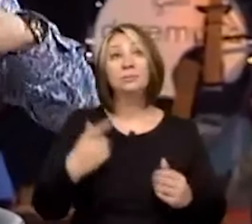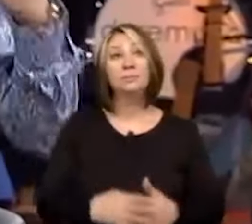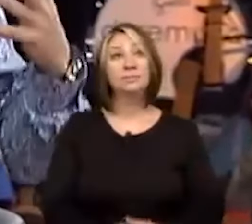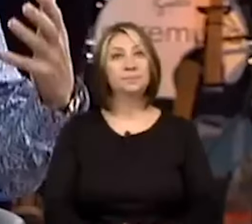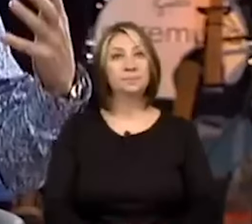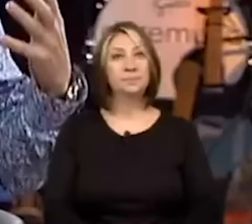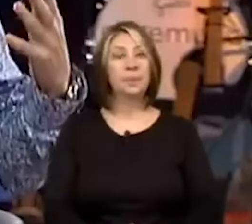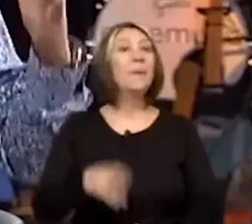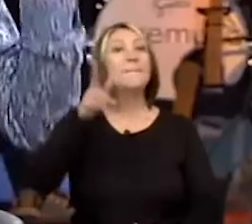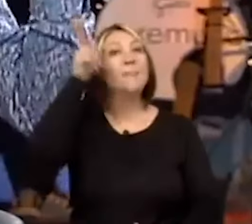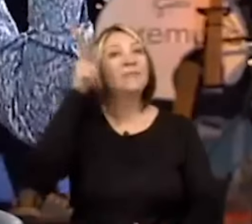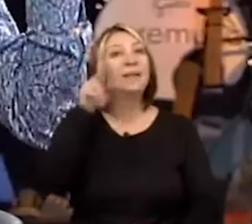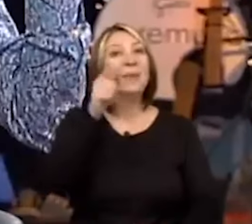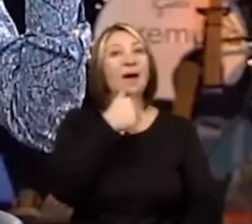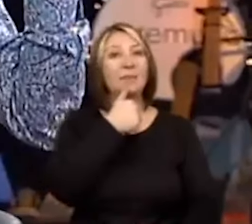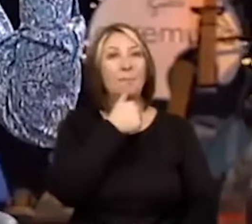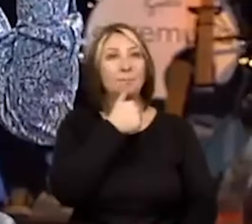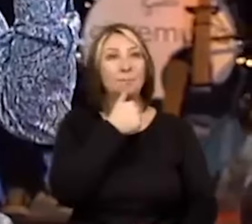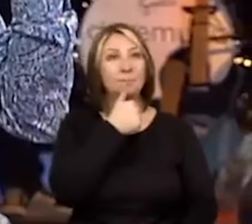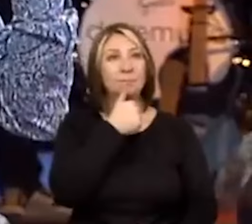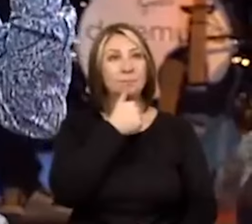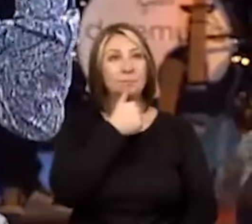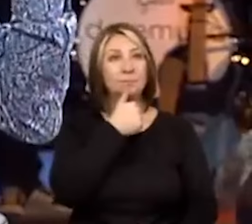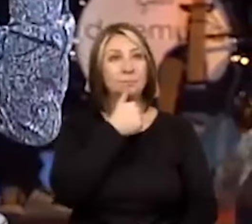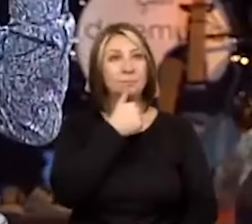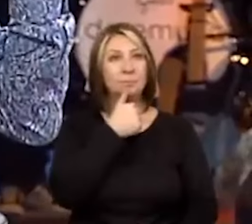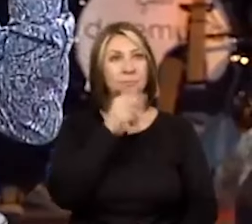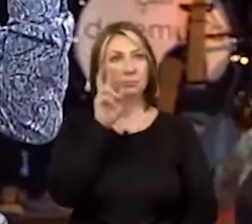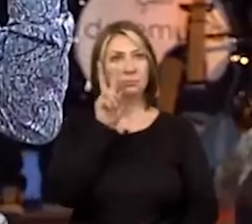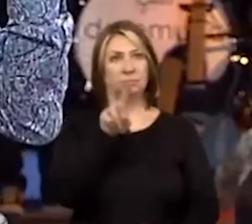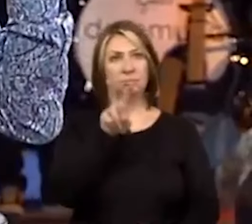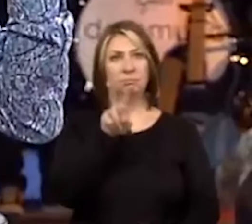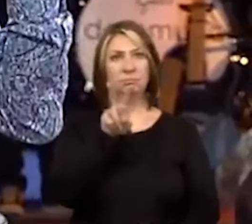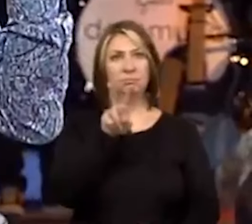yani mafya gibi bir adam. Çok kalın. Böyle bakıyor.